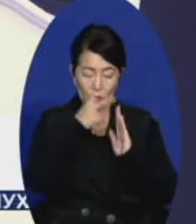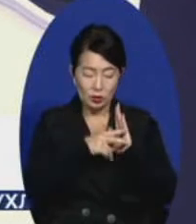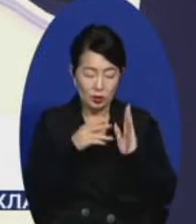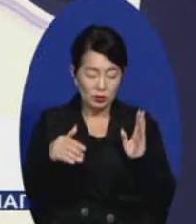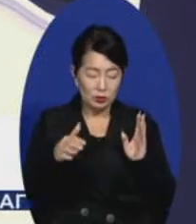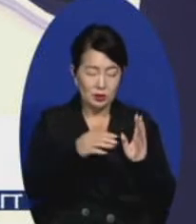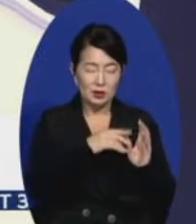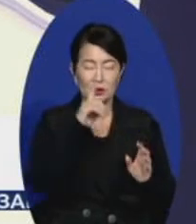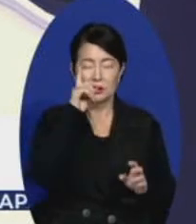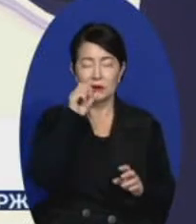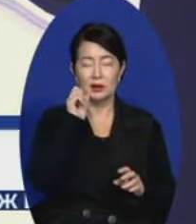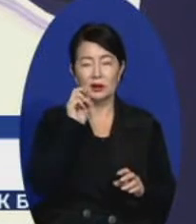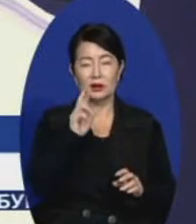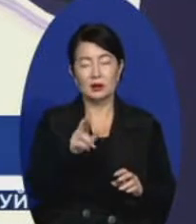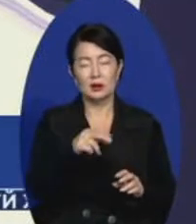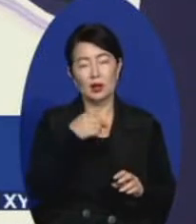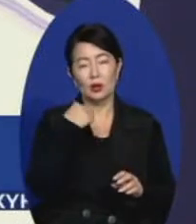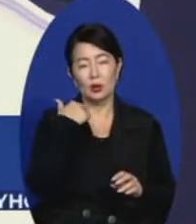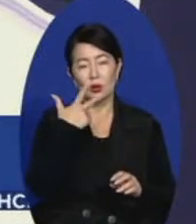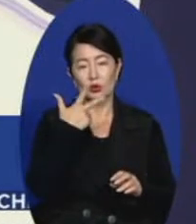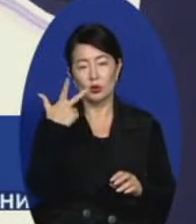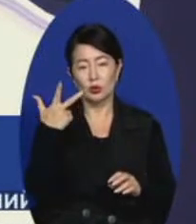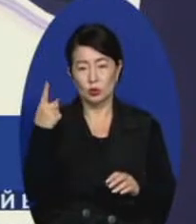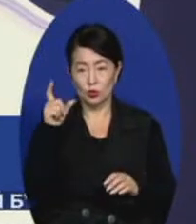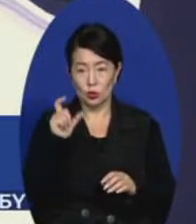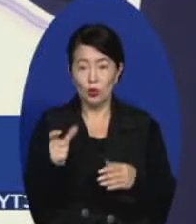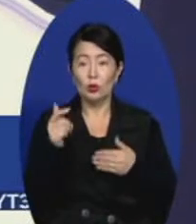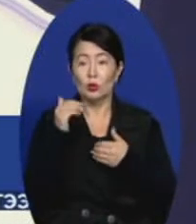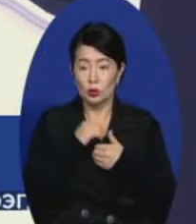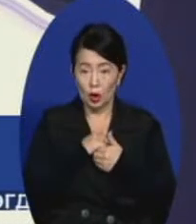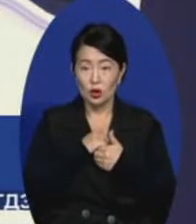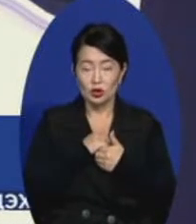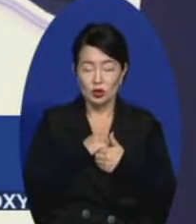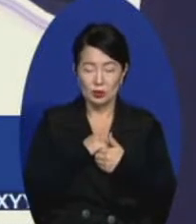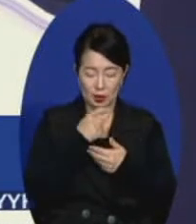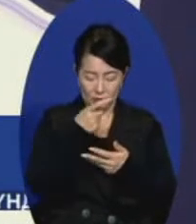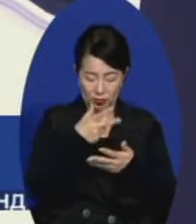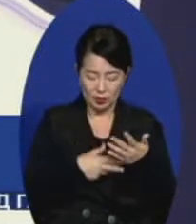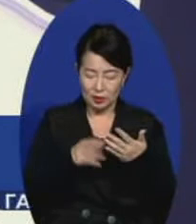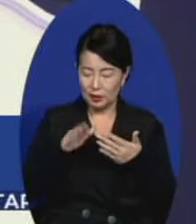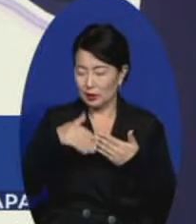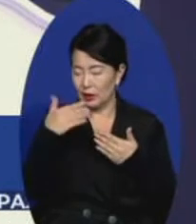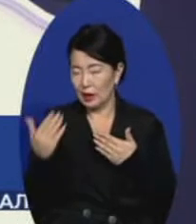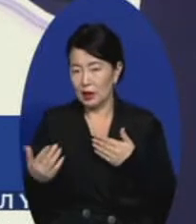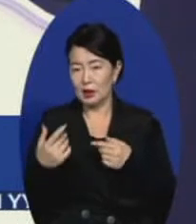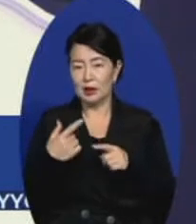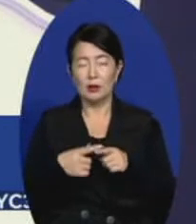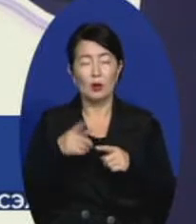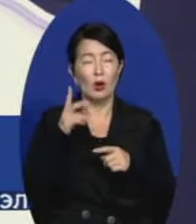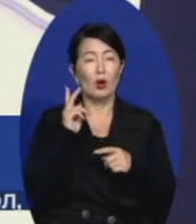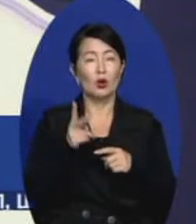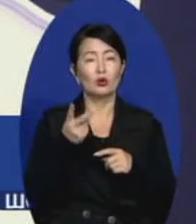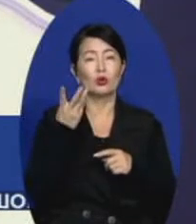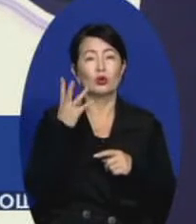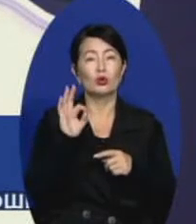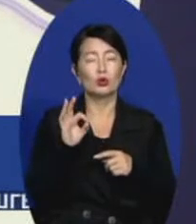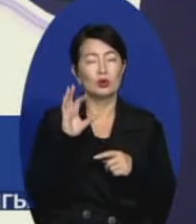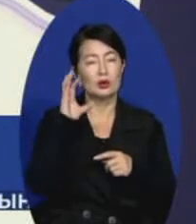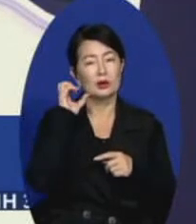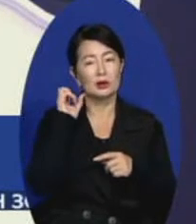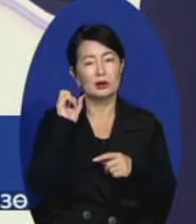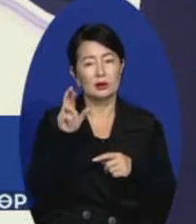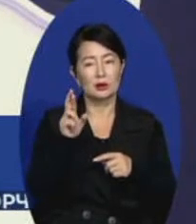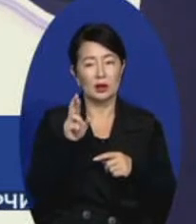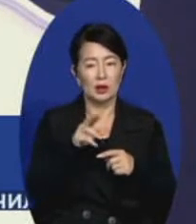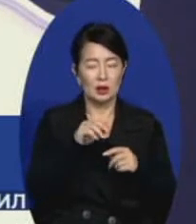сая 331,000 орчим бол оролцогч хамрагдсан буюу дата үүсэн гэсэн үг. Үүний цаанд нийтдээ давхарцсан тоогоор 240 орчим